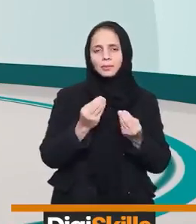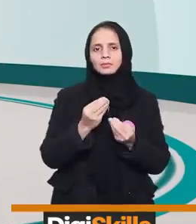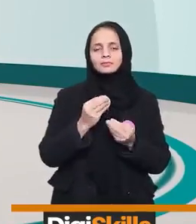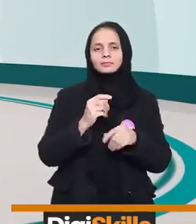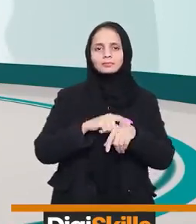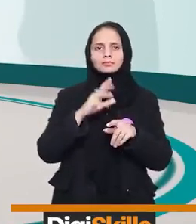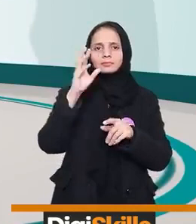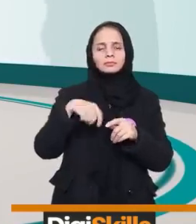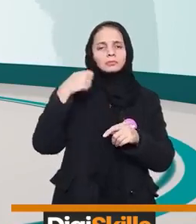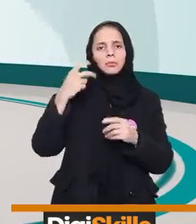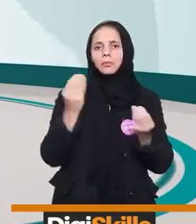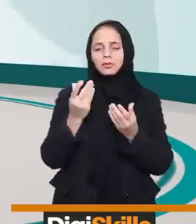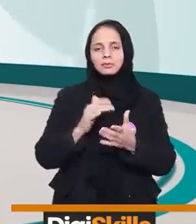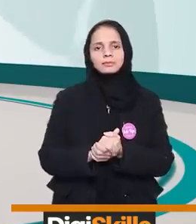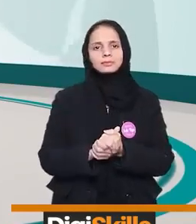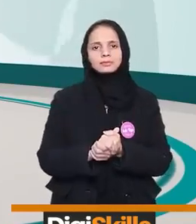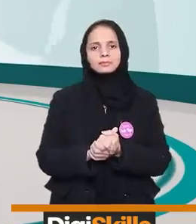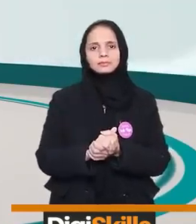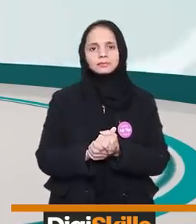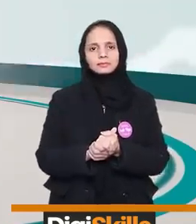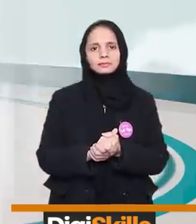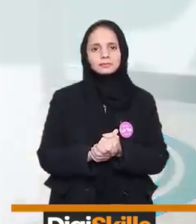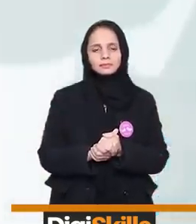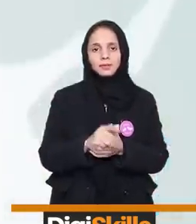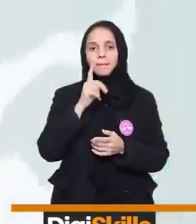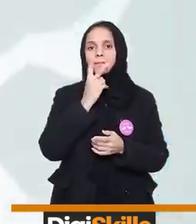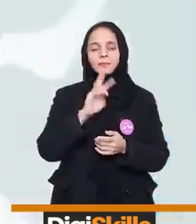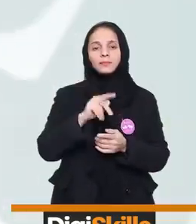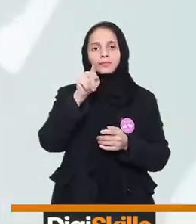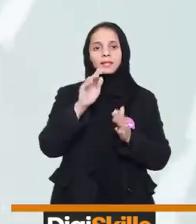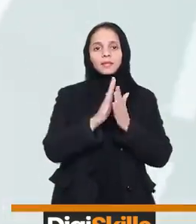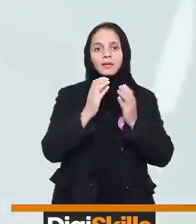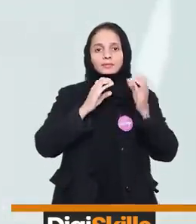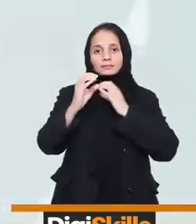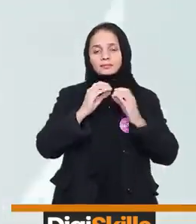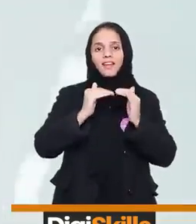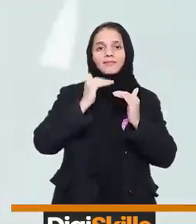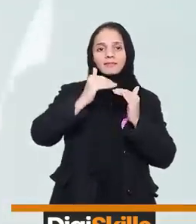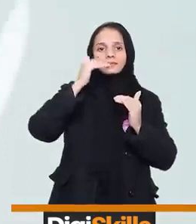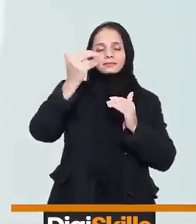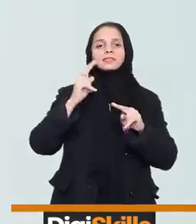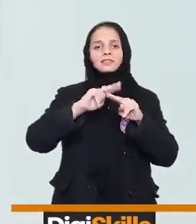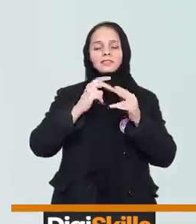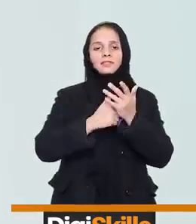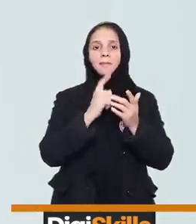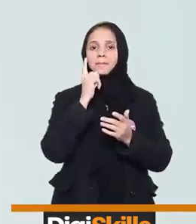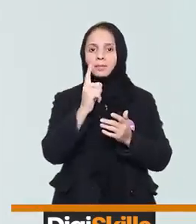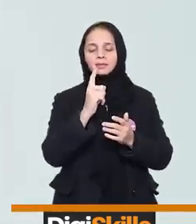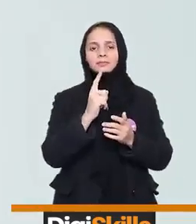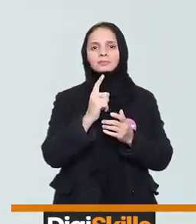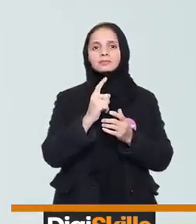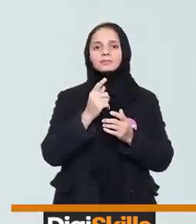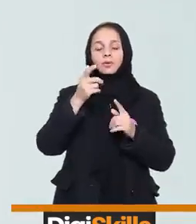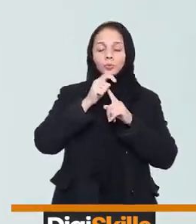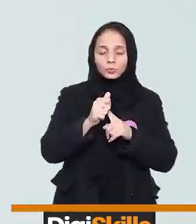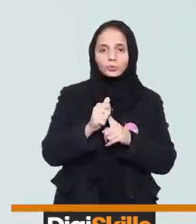less than a science, because business development فری لانسنگ کا فرسٹ